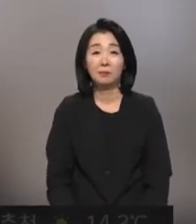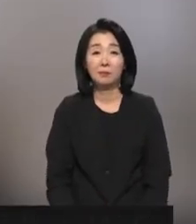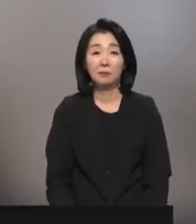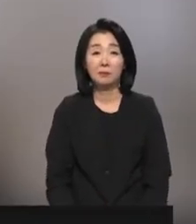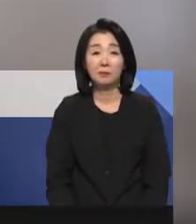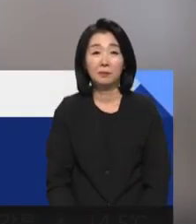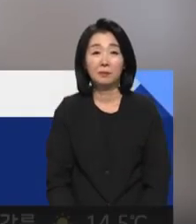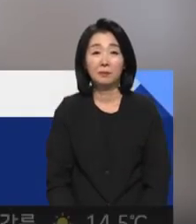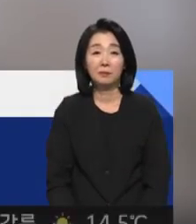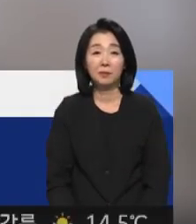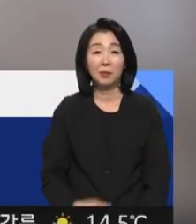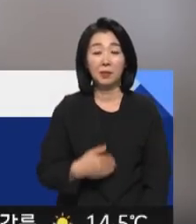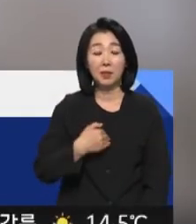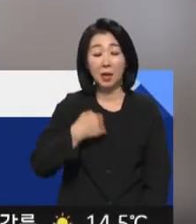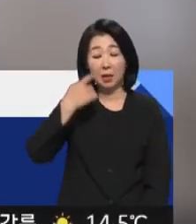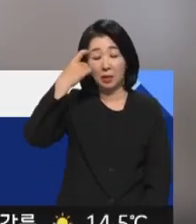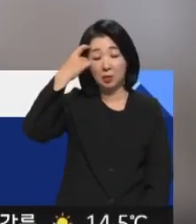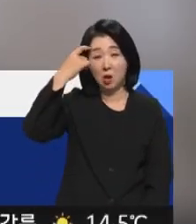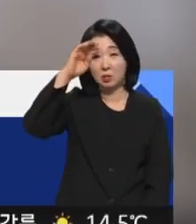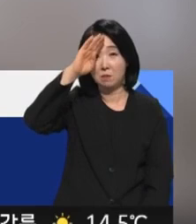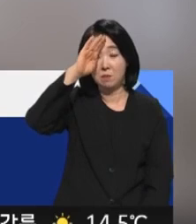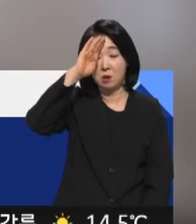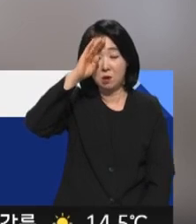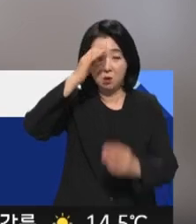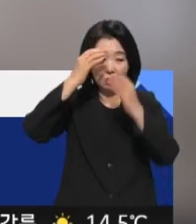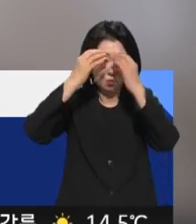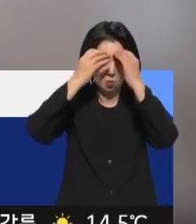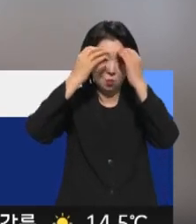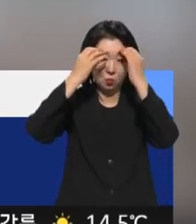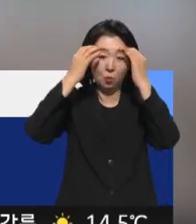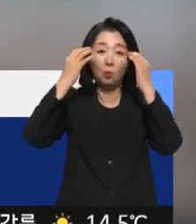제가 정신질환으로 고통받은 것보다